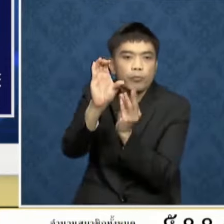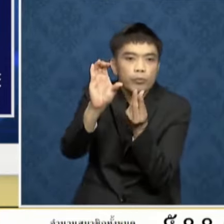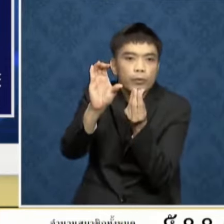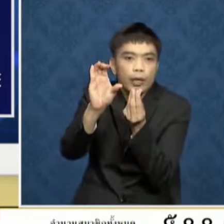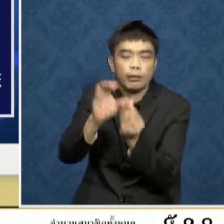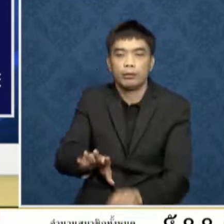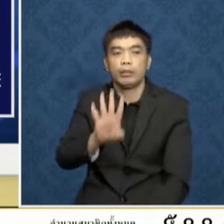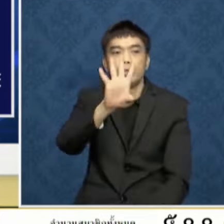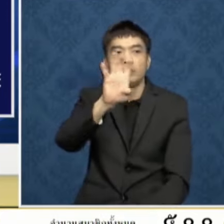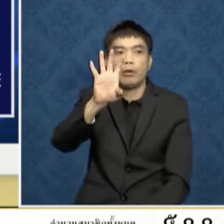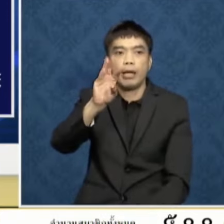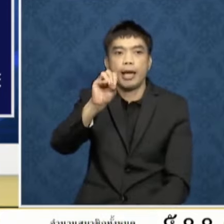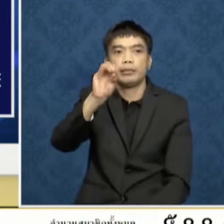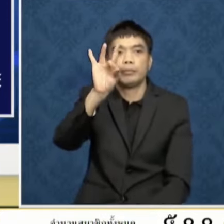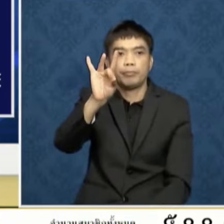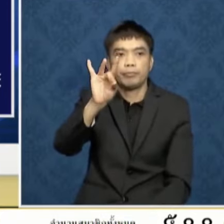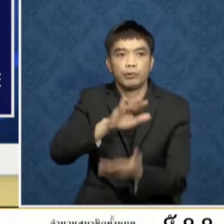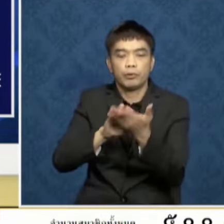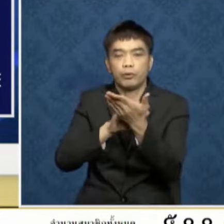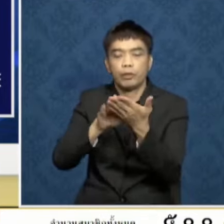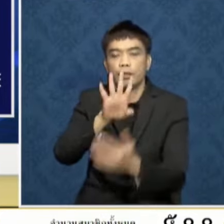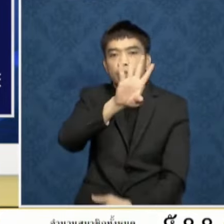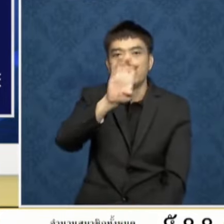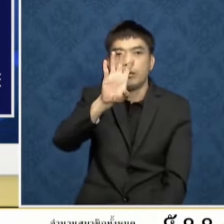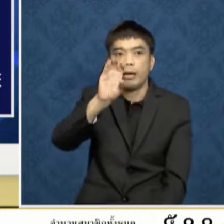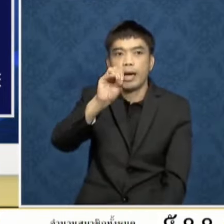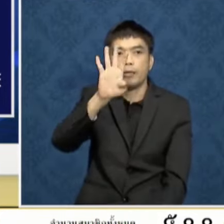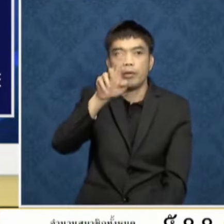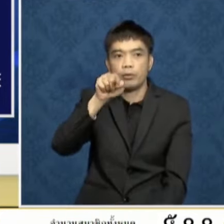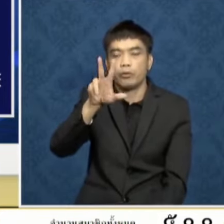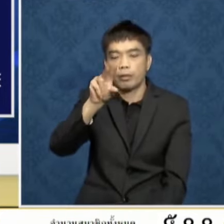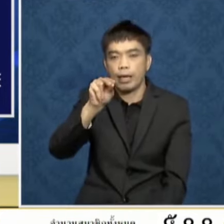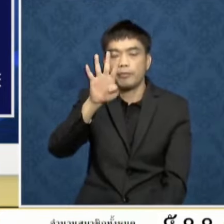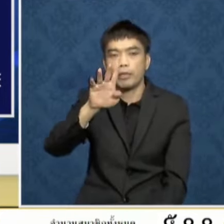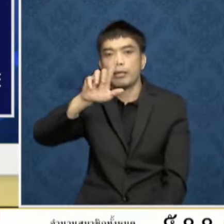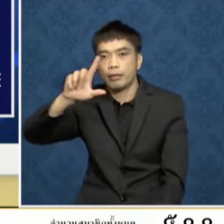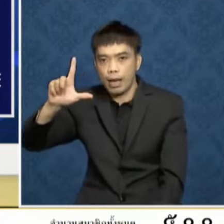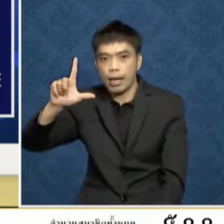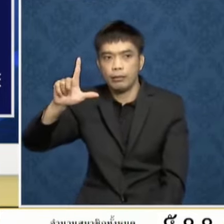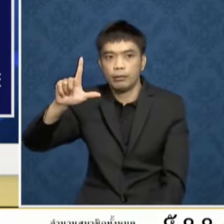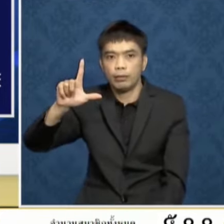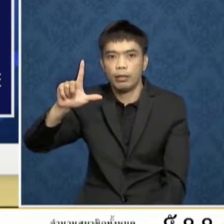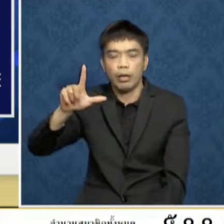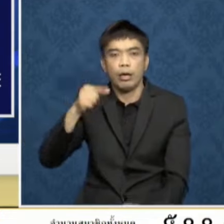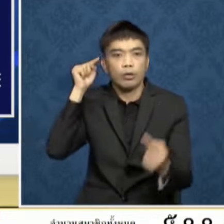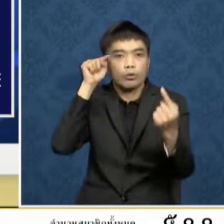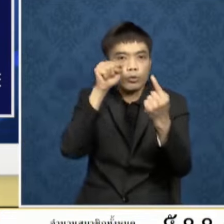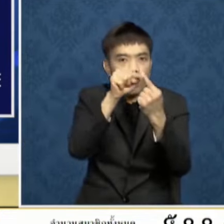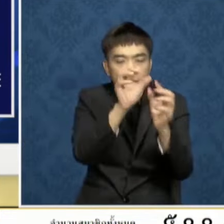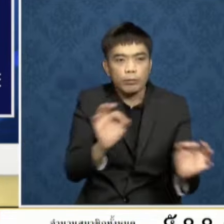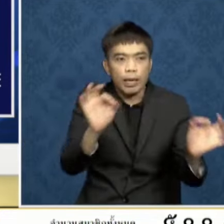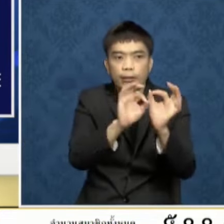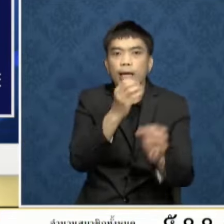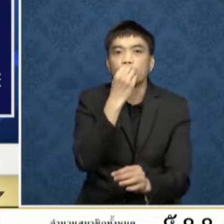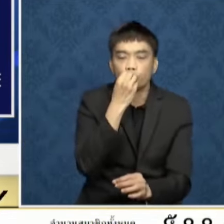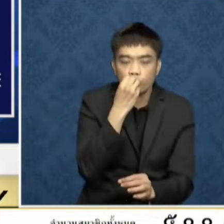แค่458 4ขออภัยค่ะ4543 4ล้านบาทโดยเน้นหนักที่อุตสาหกรรมเกษตรและ